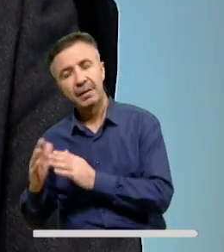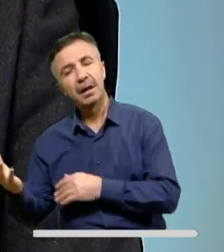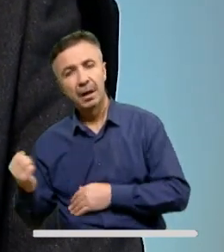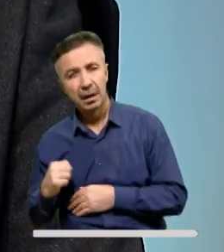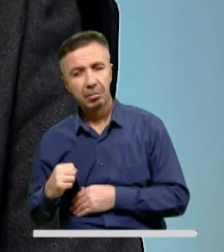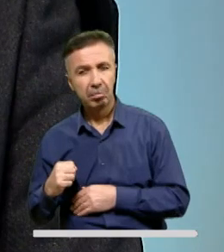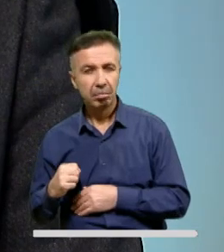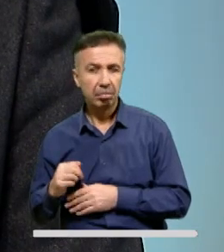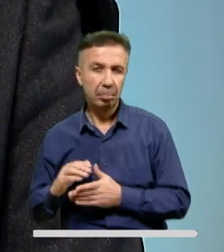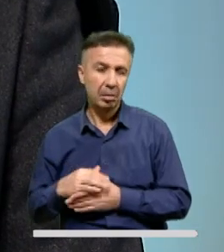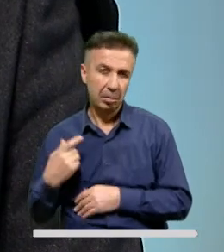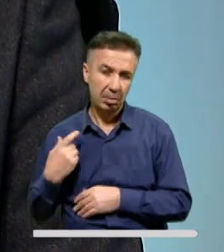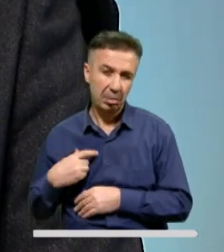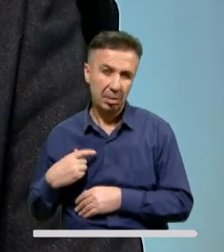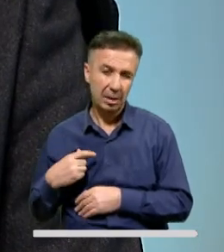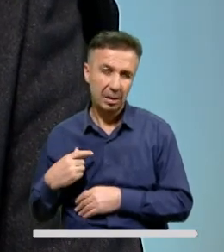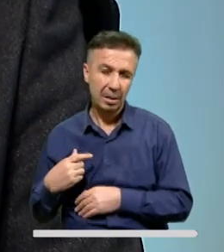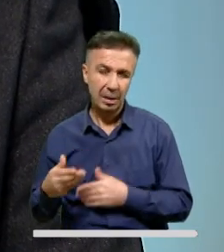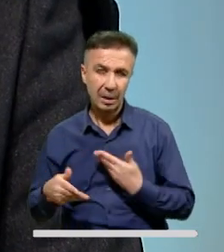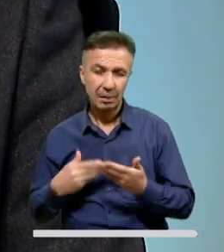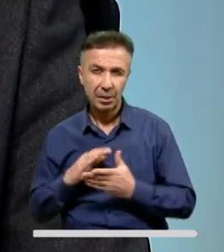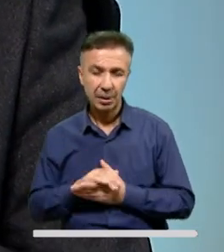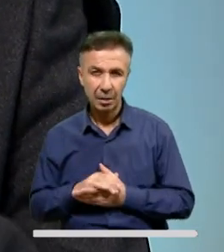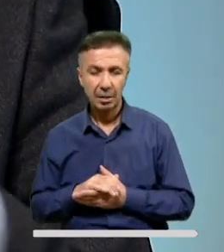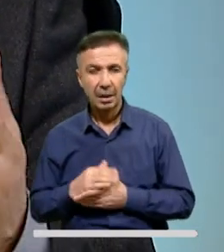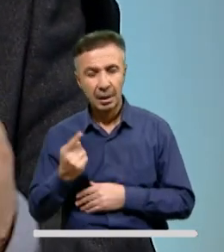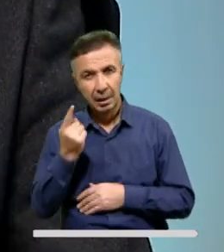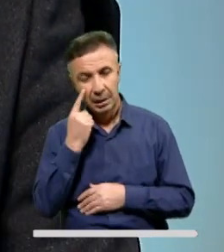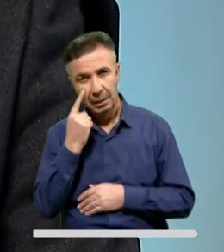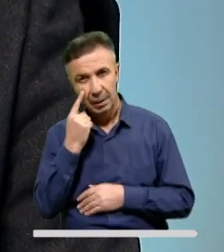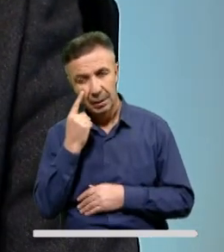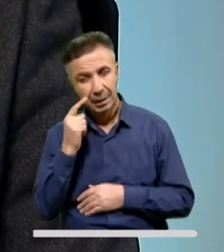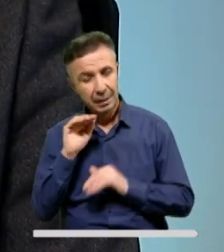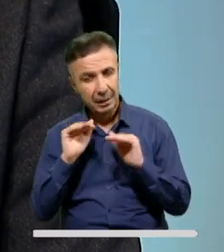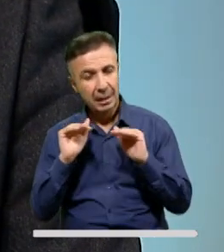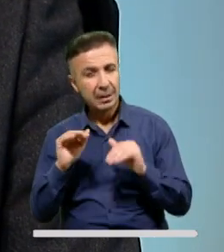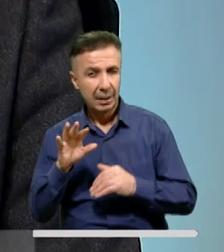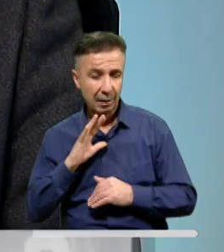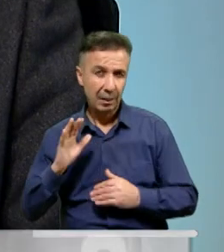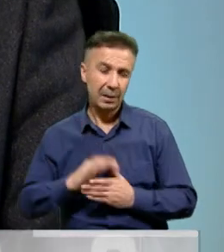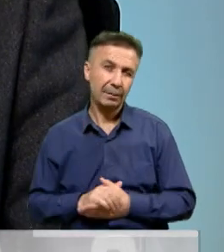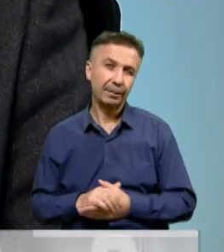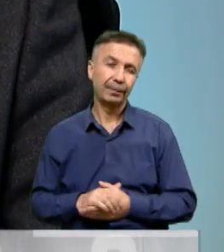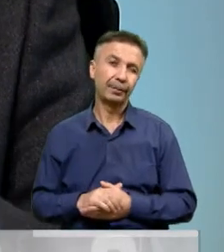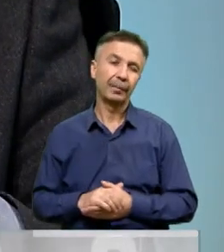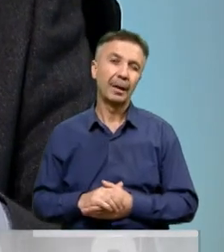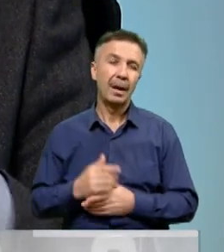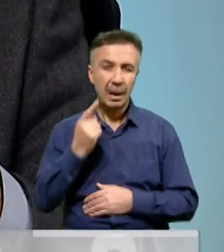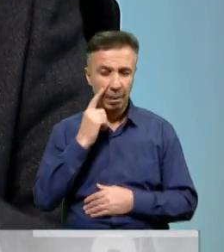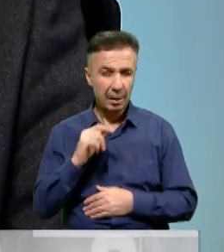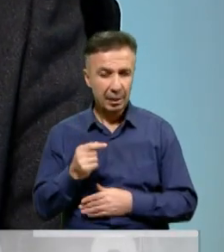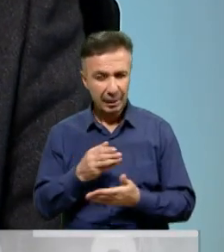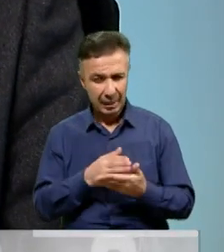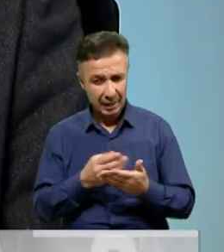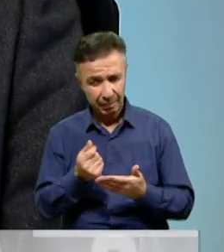bunun istisnasını geçen konuşmuştuk. Aşırı şekilde bir devlet teşviği hani olursa devlet yarısını karşılıyor gibi